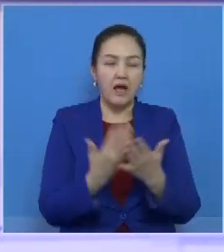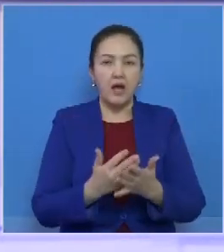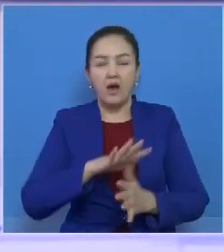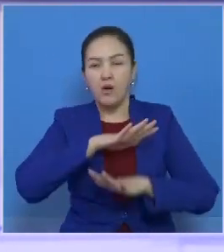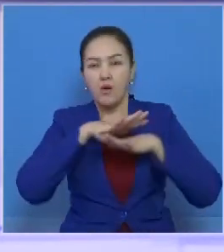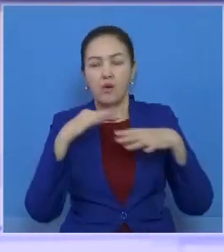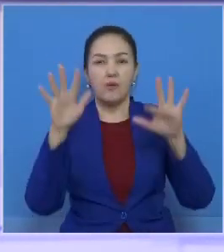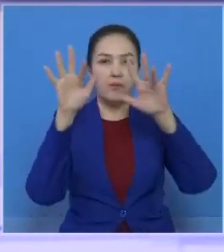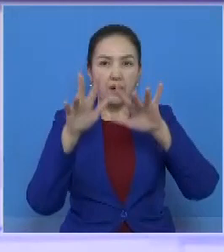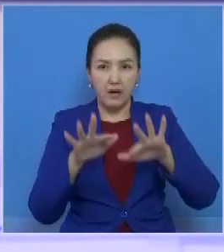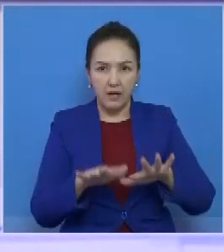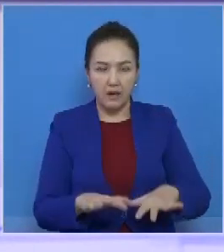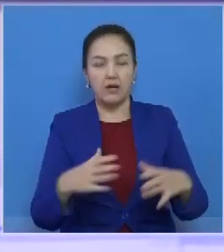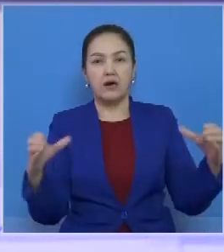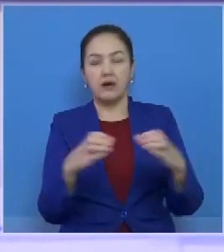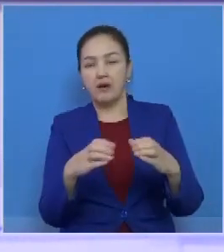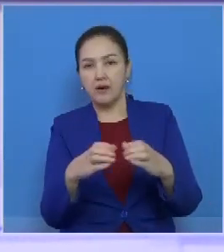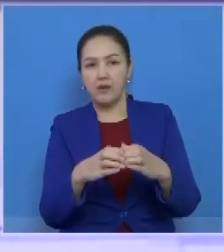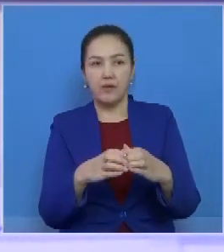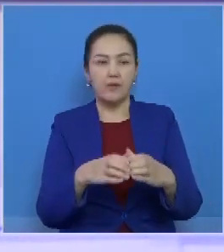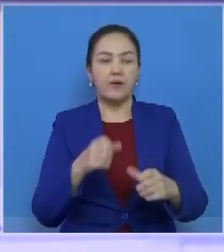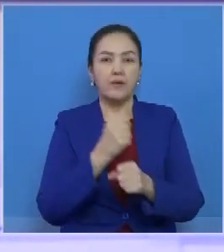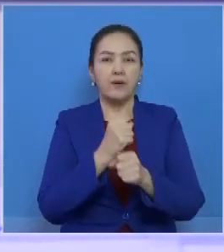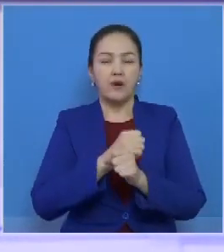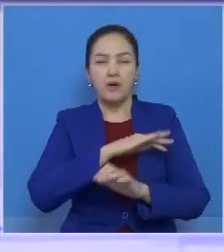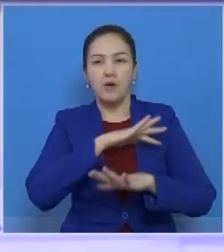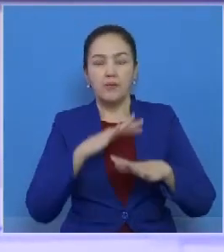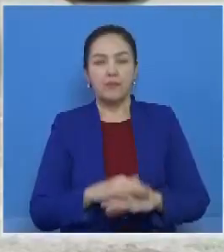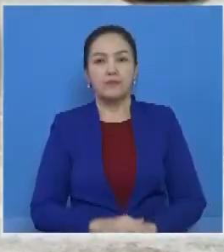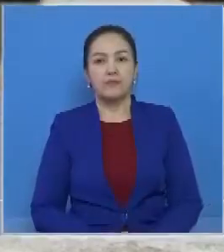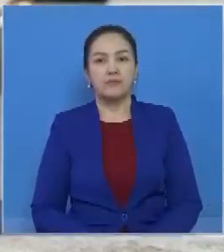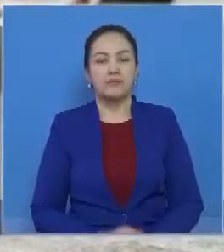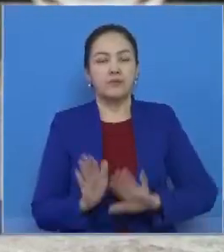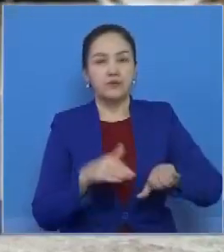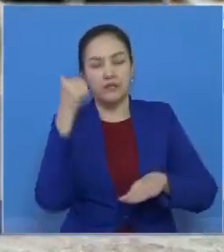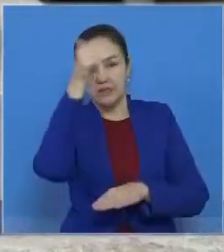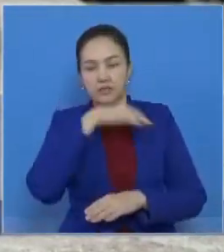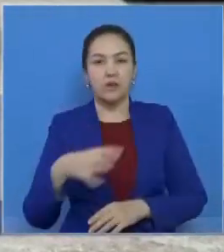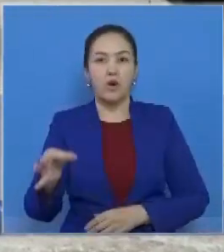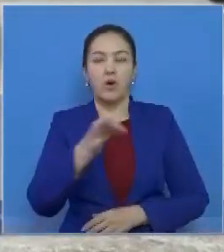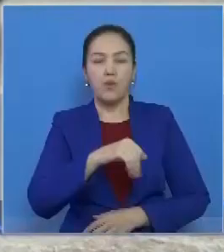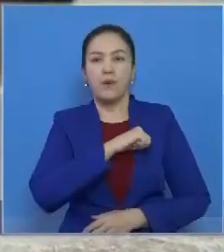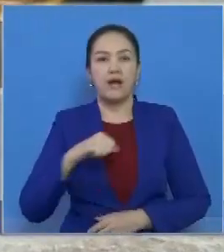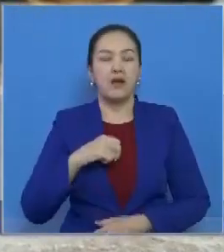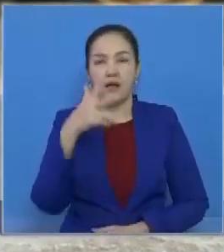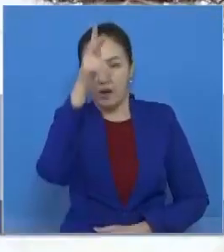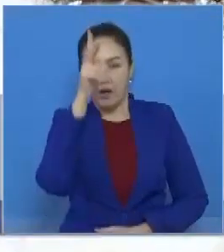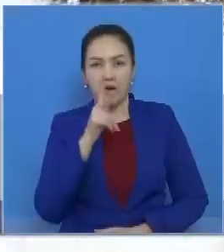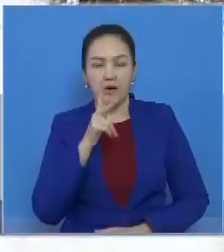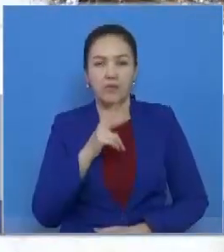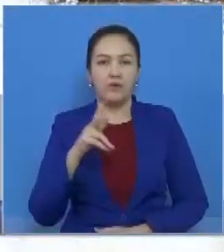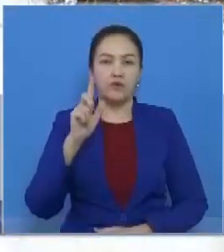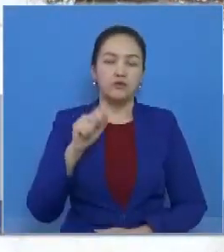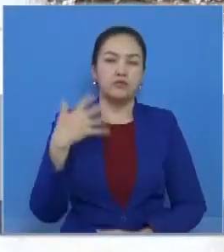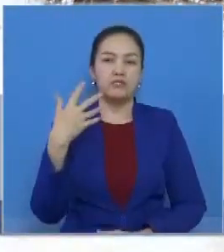қалың түсті. Сәйкесінше мердігер компаниялардың да жұмысы еселенді. Өткен жылы облыс орталығының өзінде 3 айда қалыңдығы